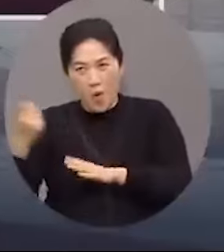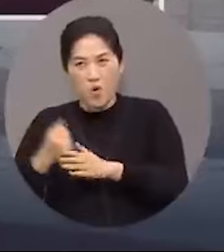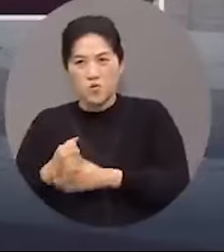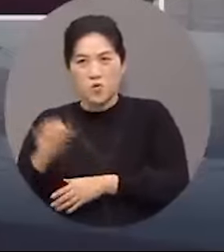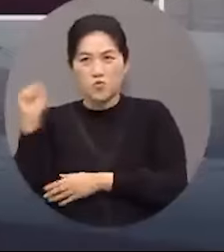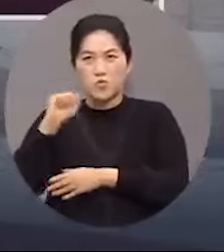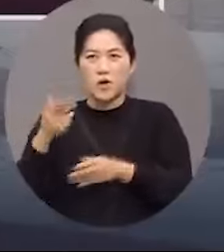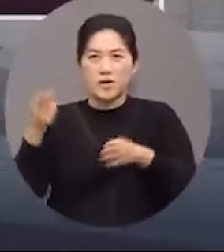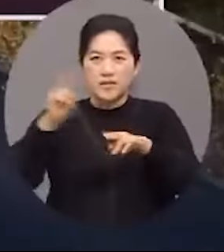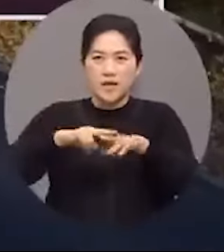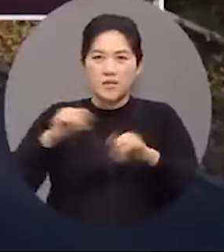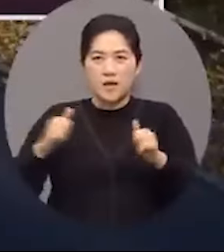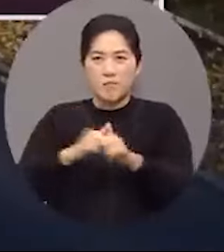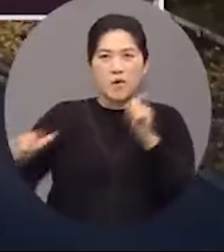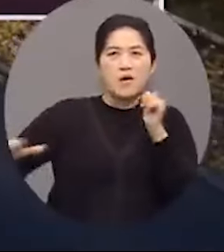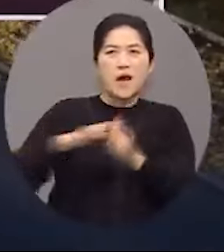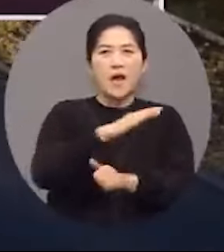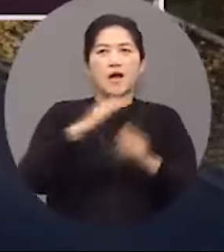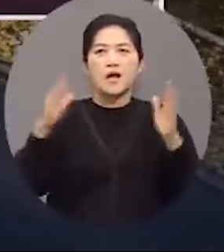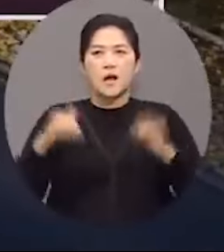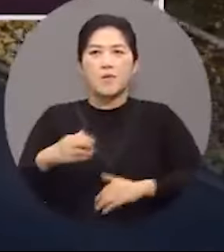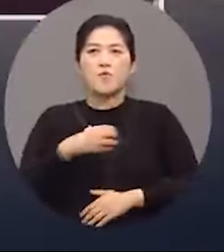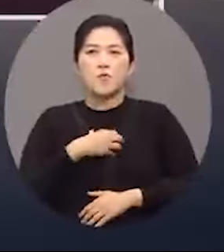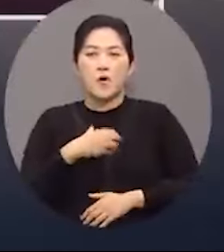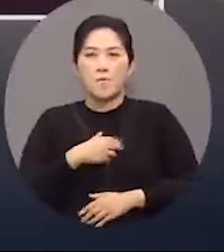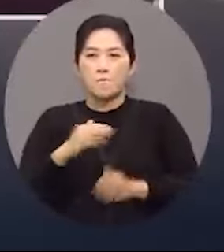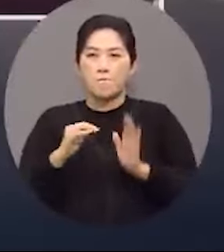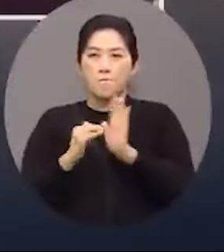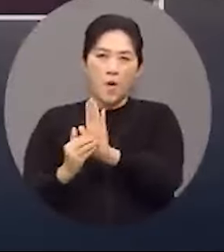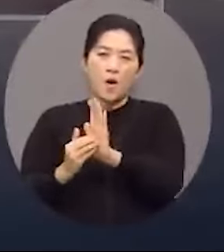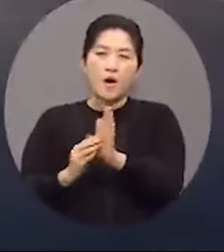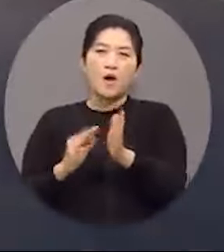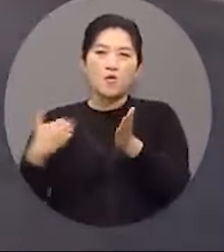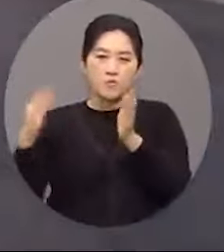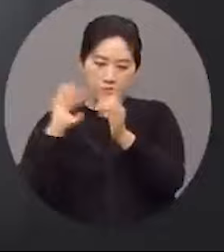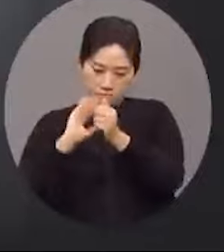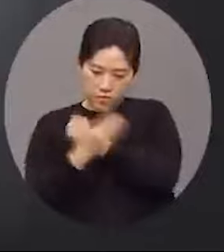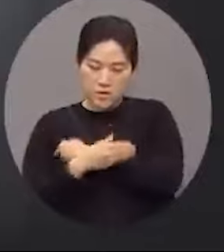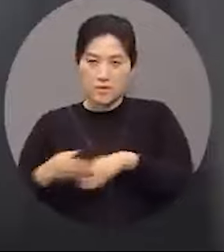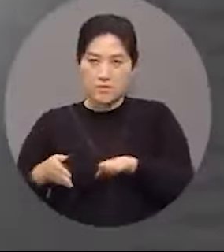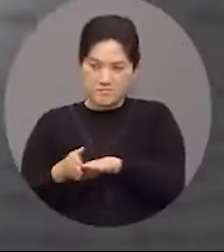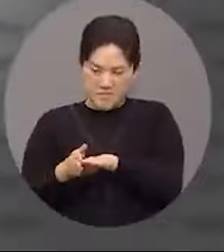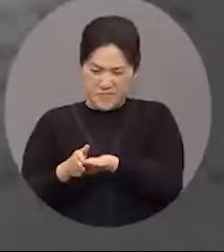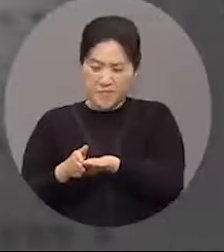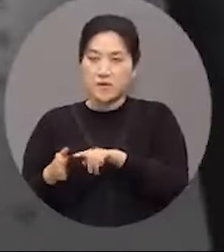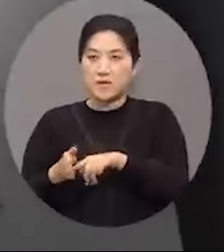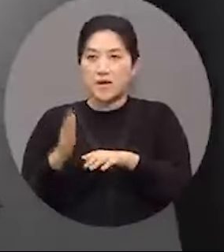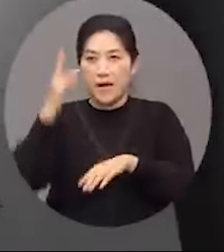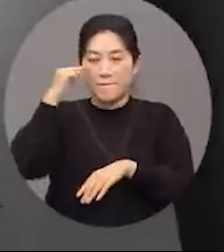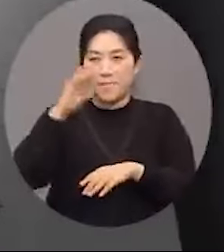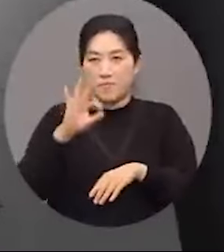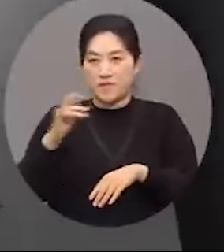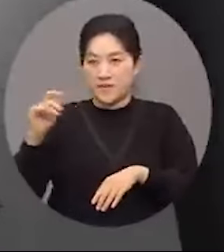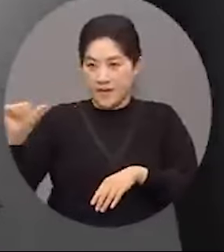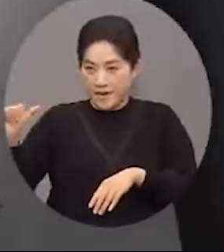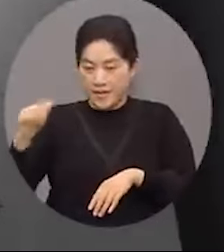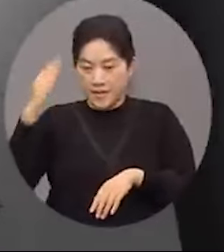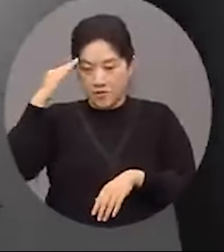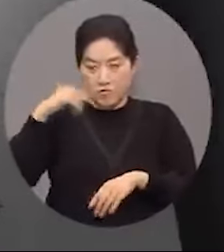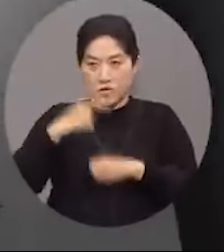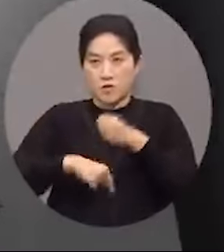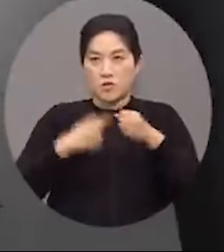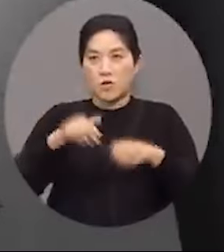사고나 그러면 운전자나 탑승자에 대한 어떤 가해 이런 위험성에서 보호하고자 한미 FTA로 한국에서 1년